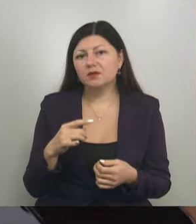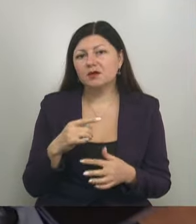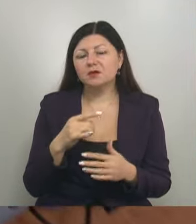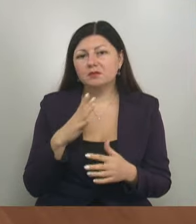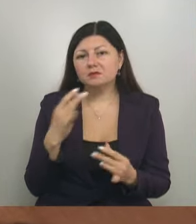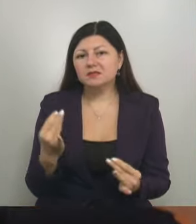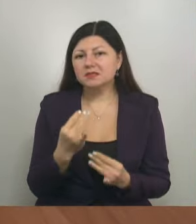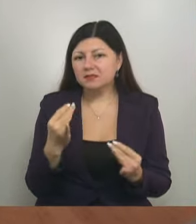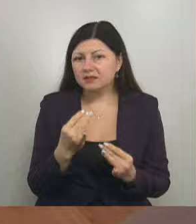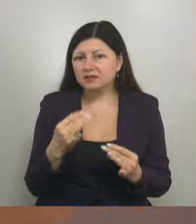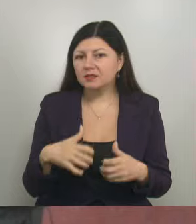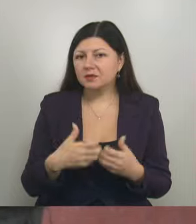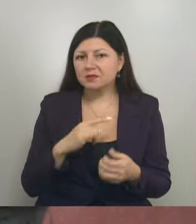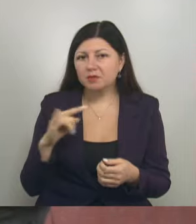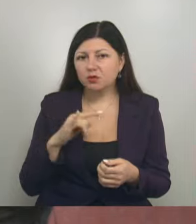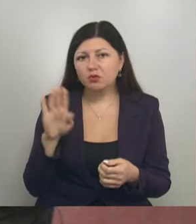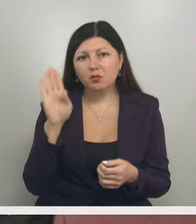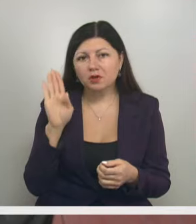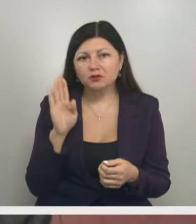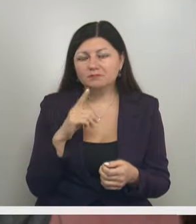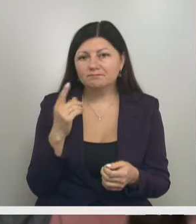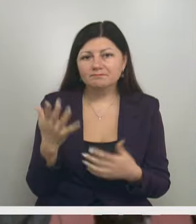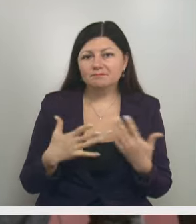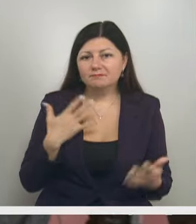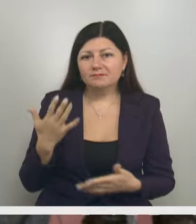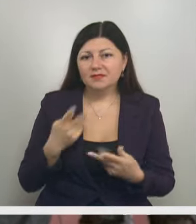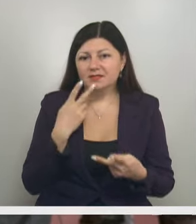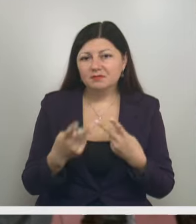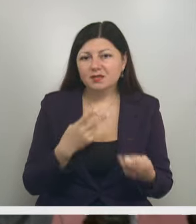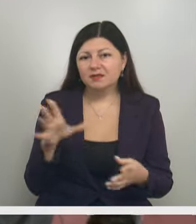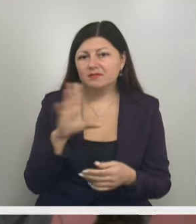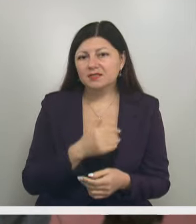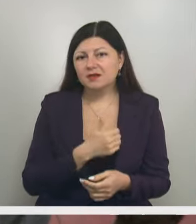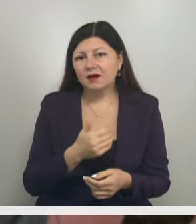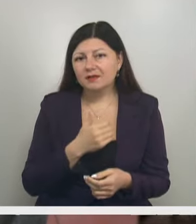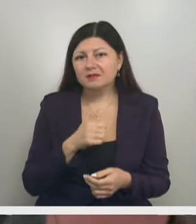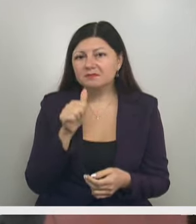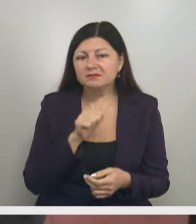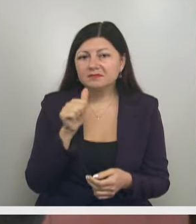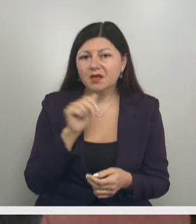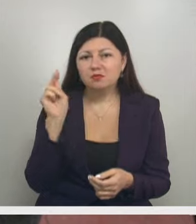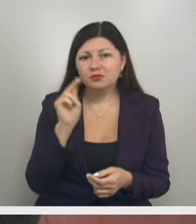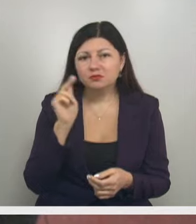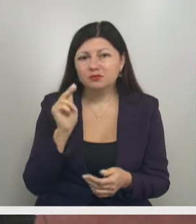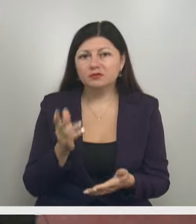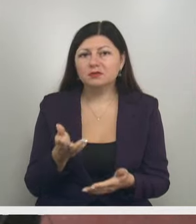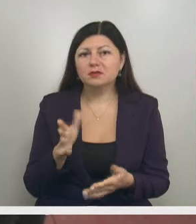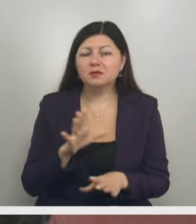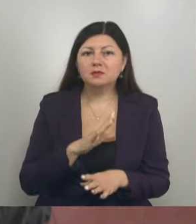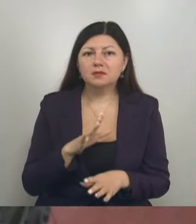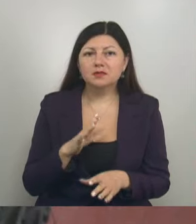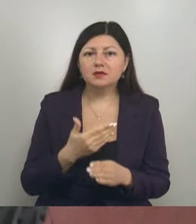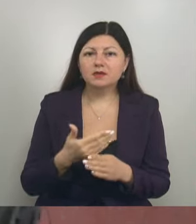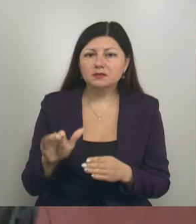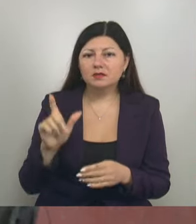был именно к беспилотникам у мальчишек. Они прям с горящими глазами смотрели. Все хотели полетать, все хотели обучиться. А были